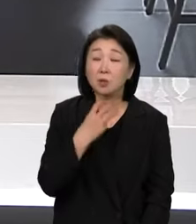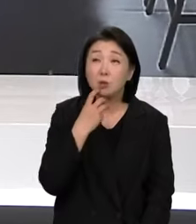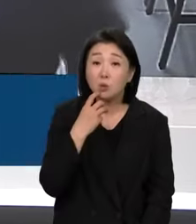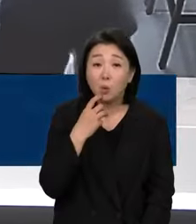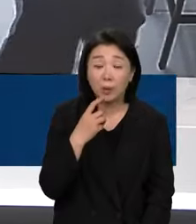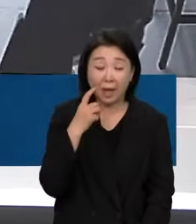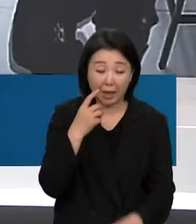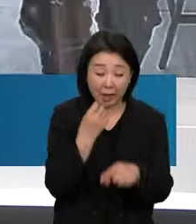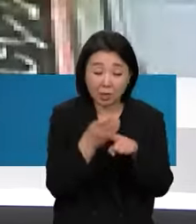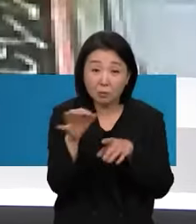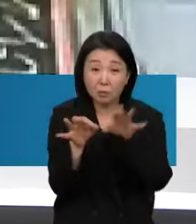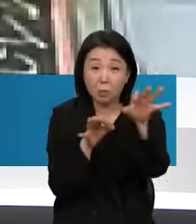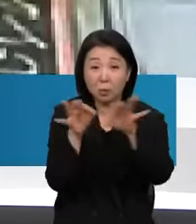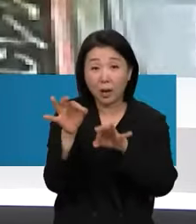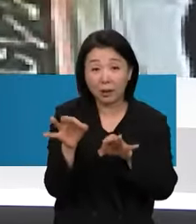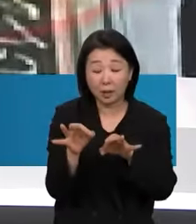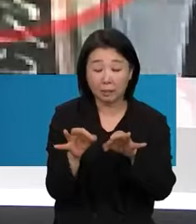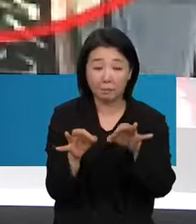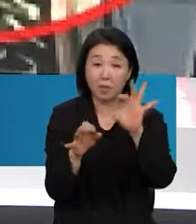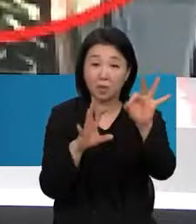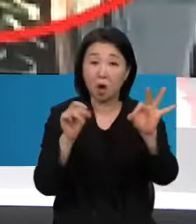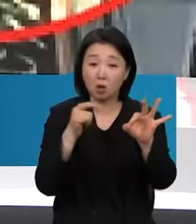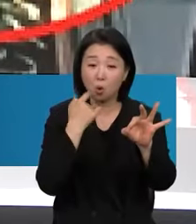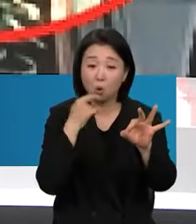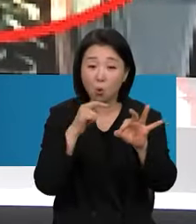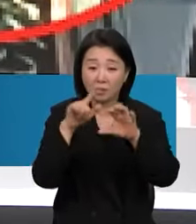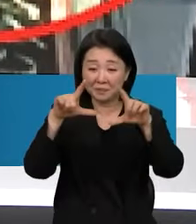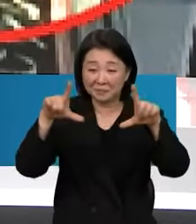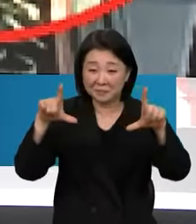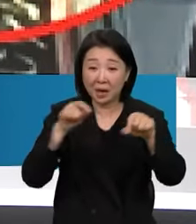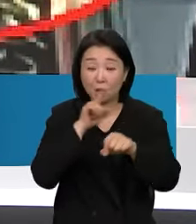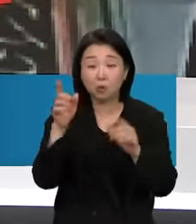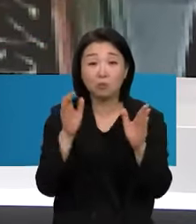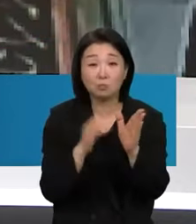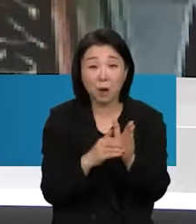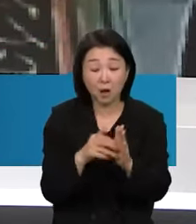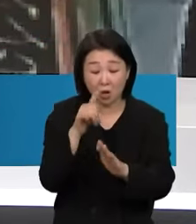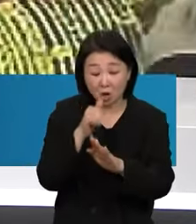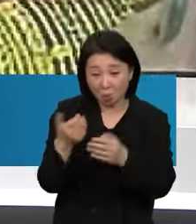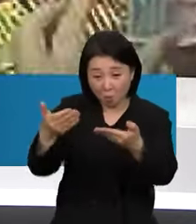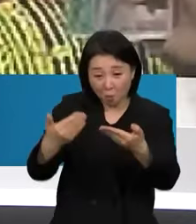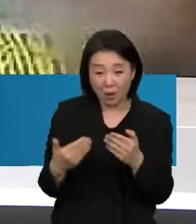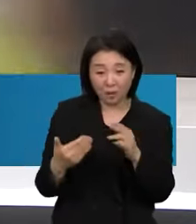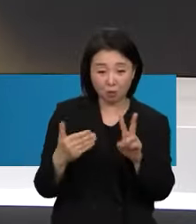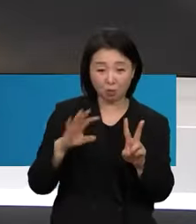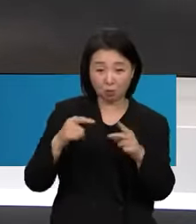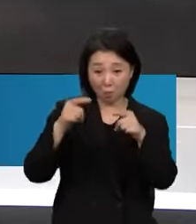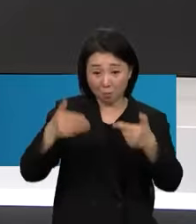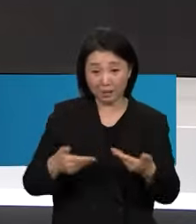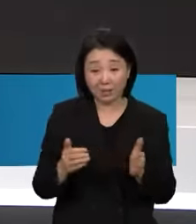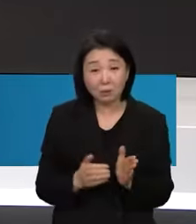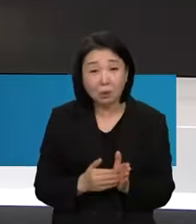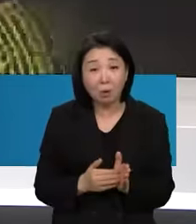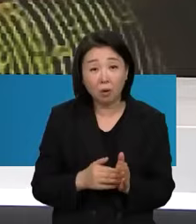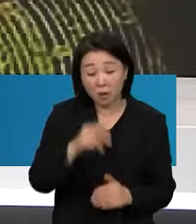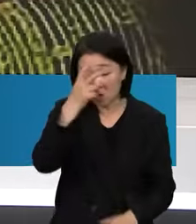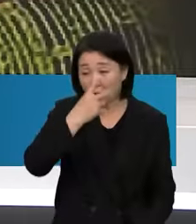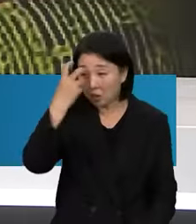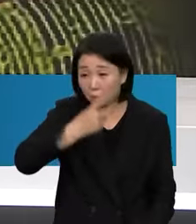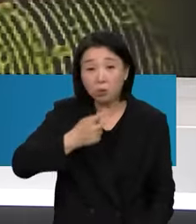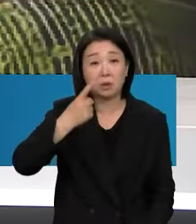한 귀금속가게짜리 골드를 주문했는데 짜리가 배송되는 일이 있었습니다